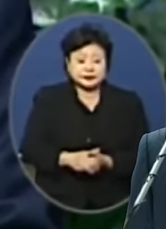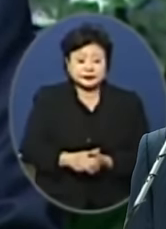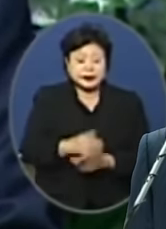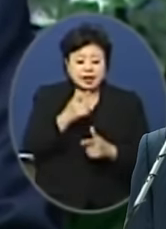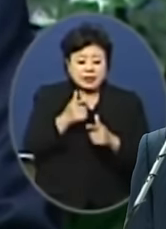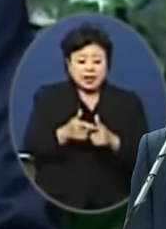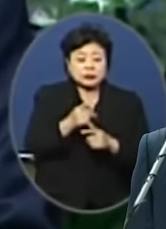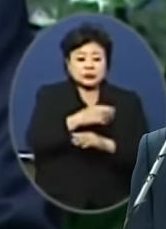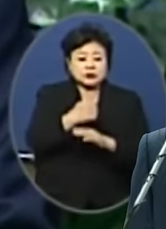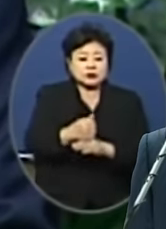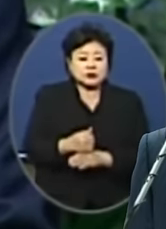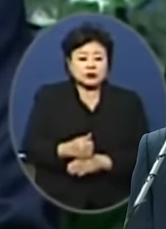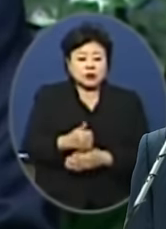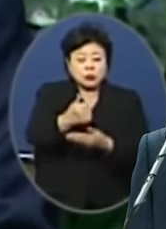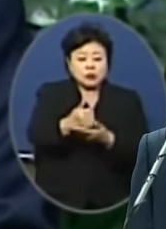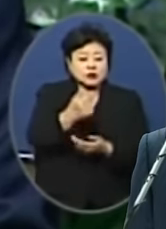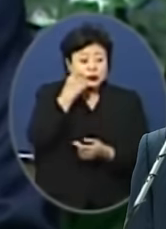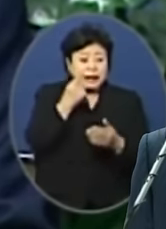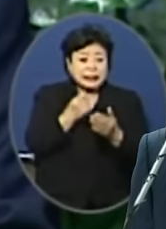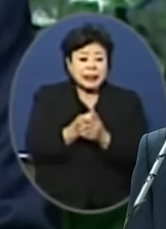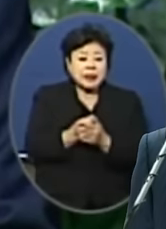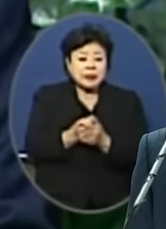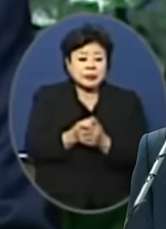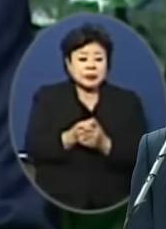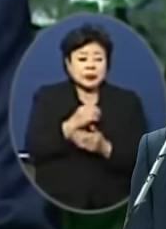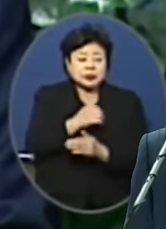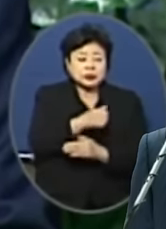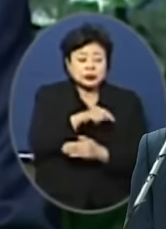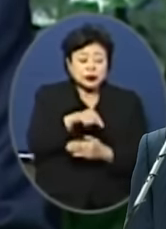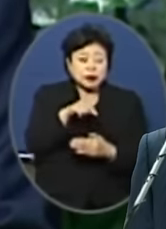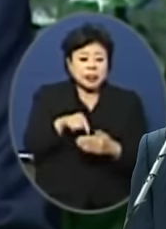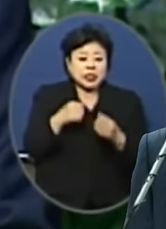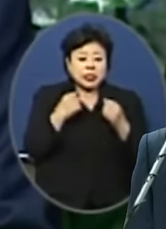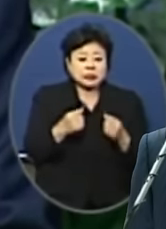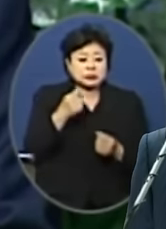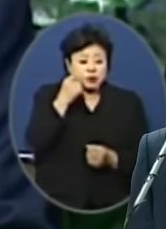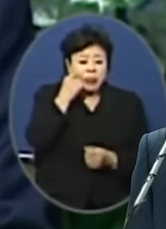예수 그리스도를 모시지 못함으로 그리스도가 우리 속에 계실 수가 없습니다.